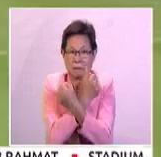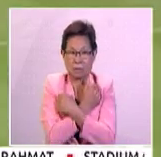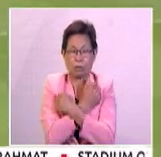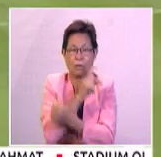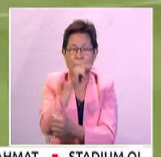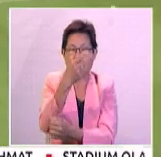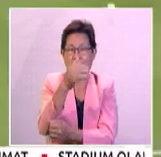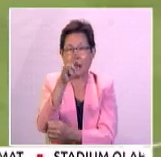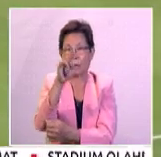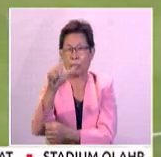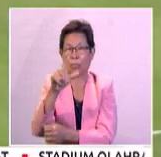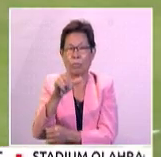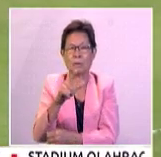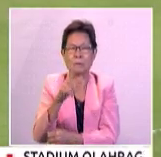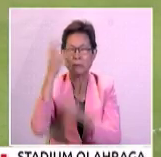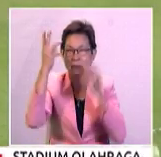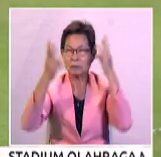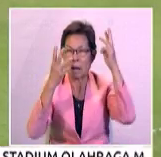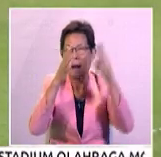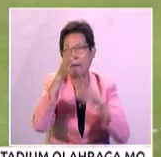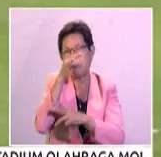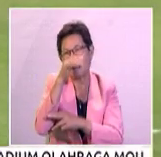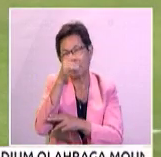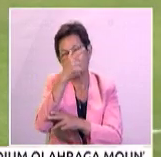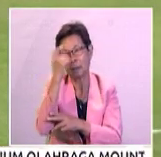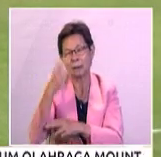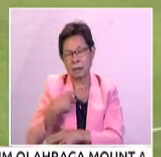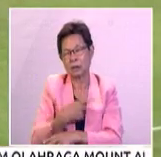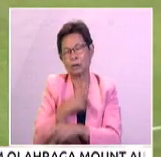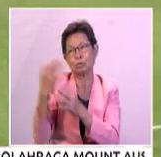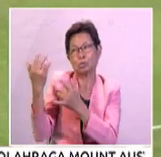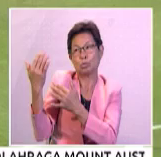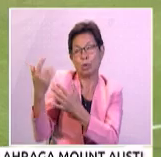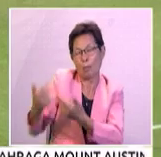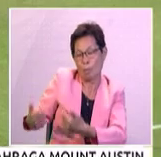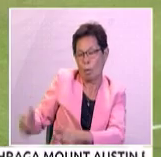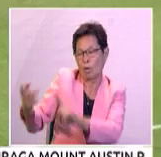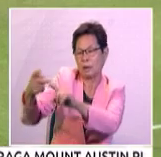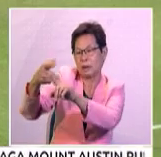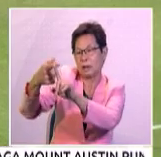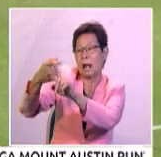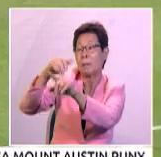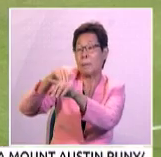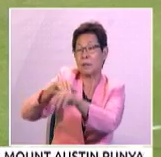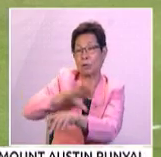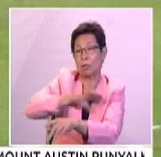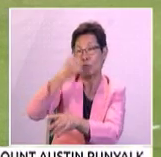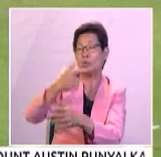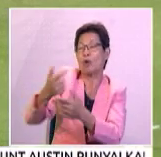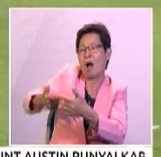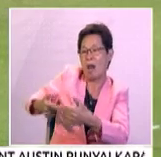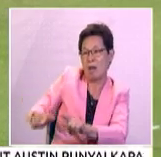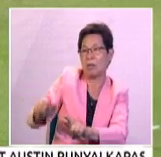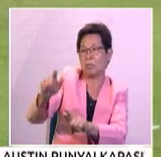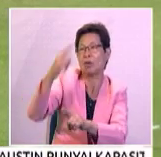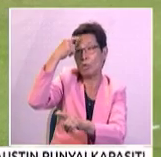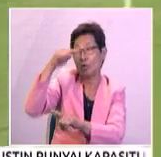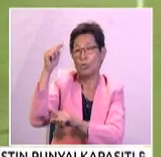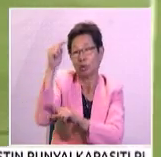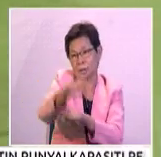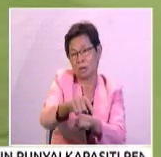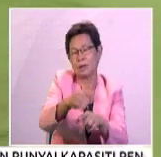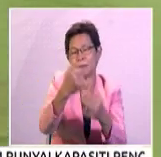Cik Mat yang sedikit meresahkan Melaka United dan kita menunggu kebenaran daripada doktor untuk memberi lampu hijau bagi diturunkan